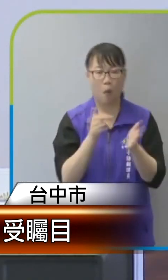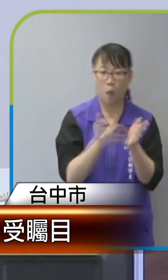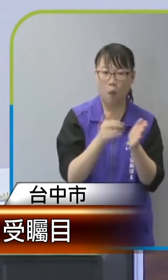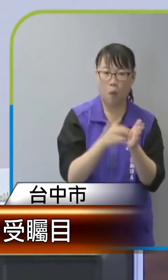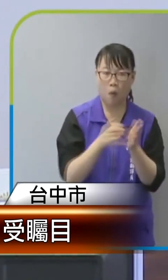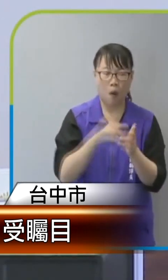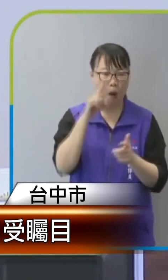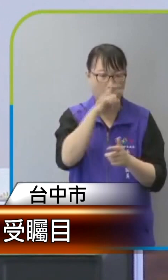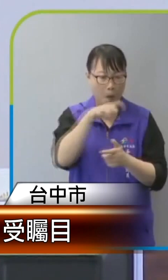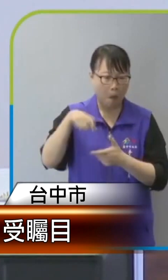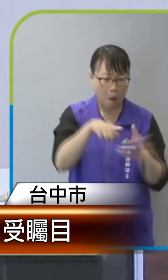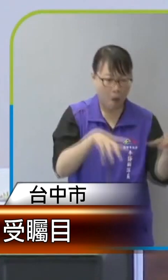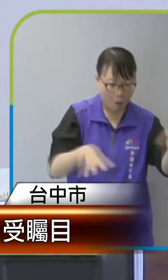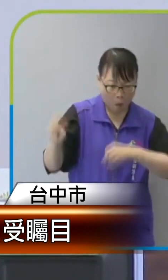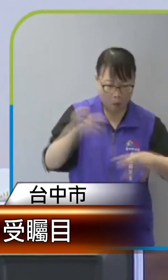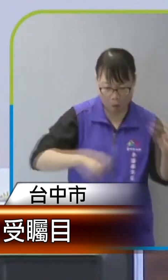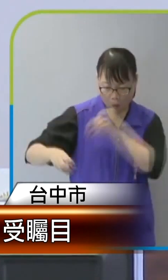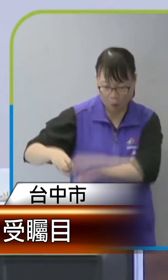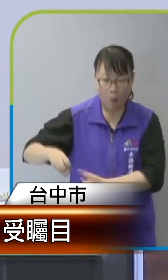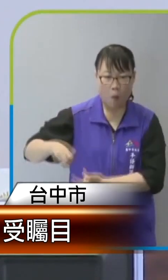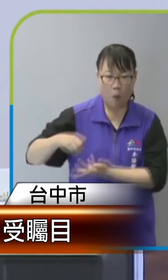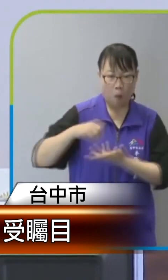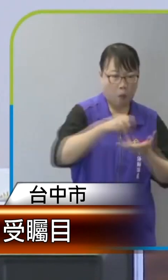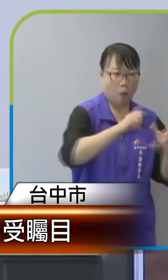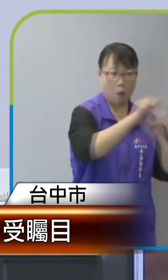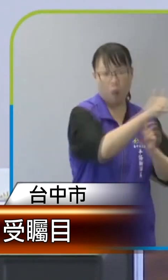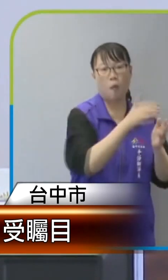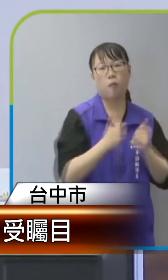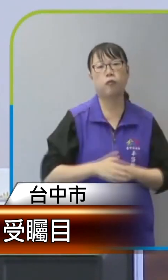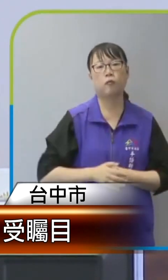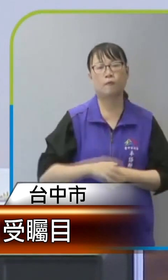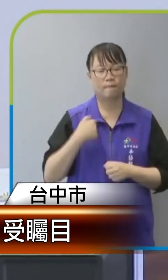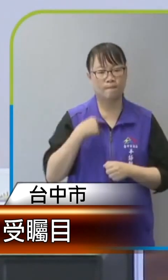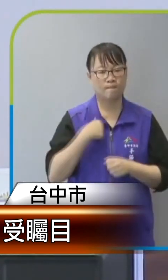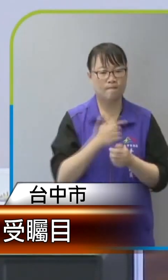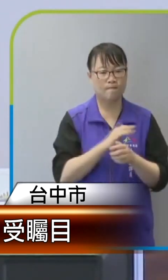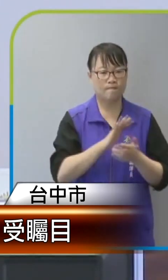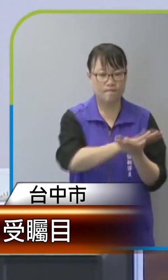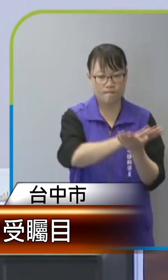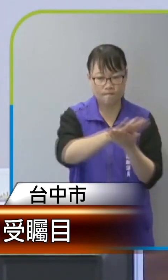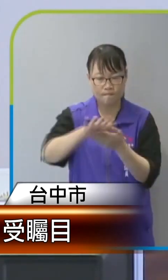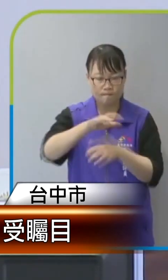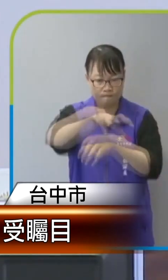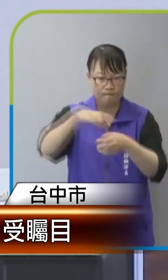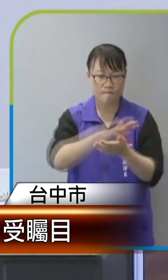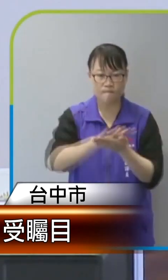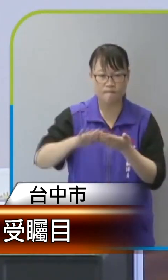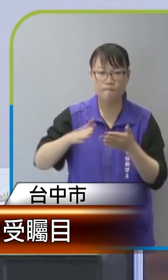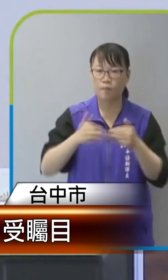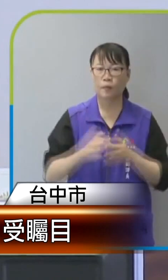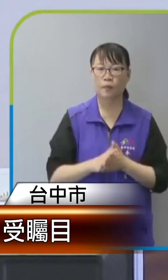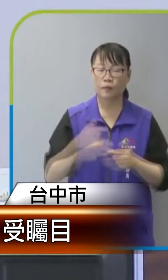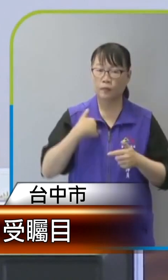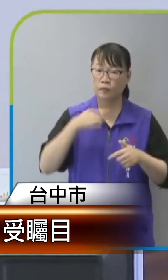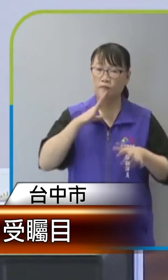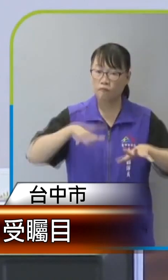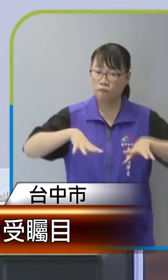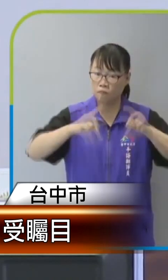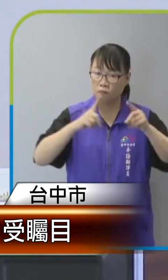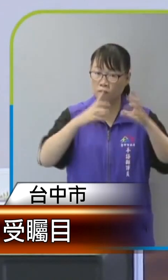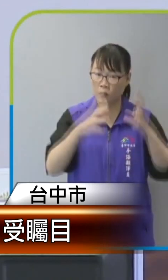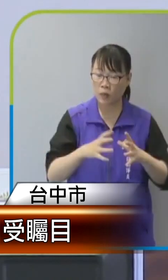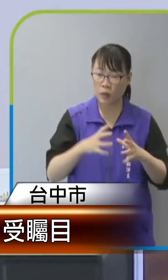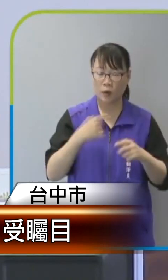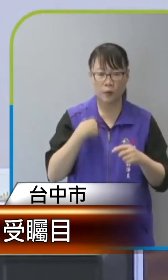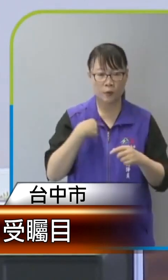把垃圾带走，要把垃圾带走哈，井然有序。那这是因为是第一年举办，所以我们在很多的